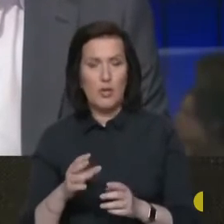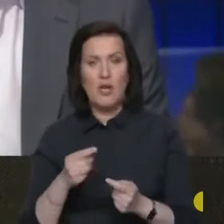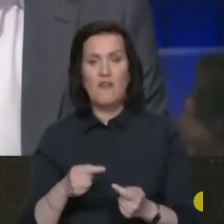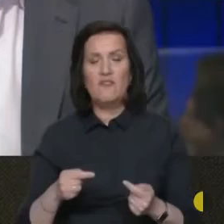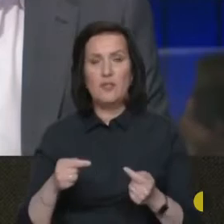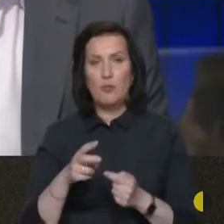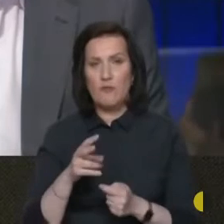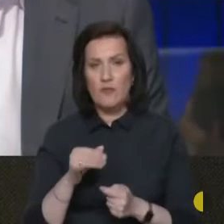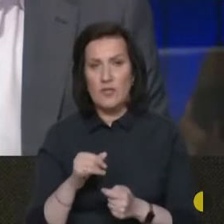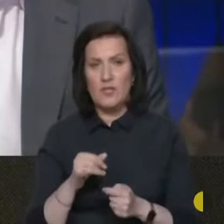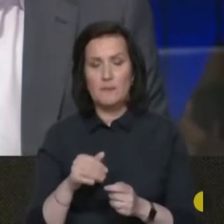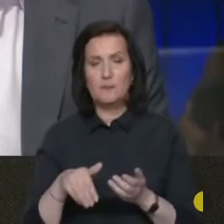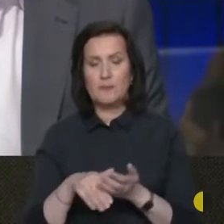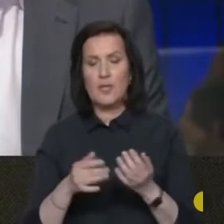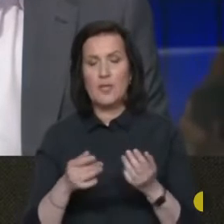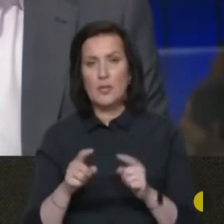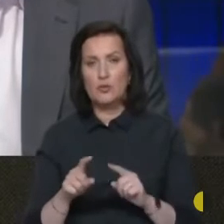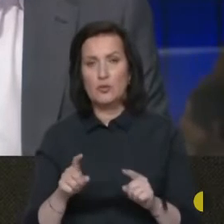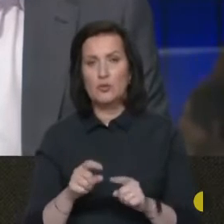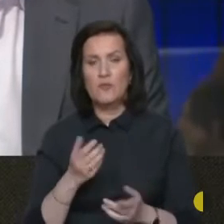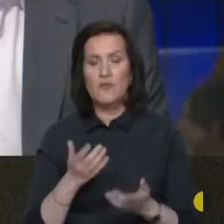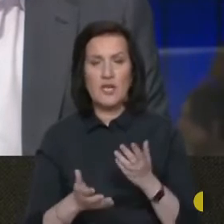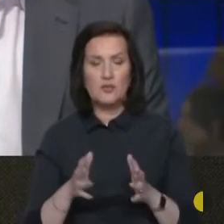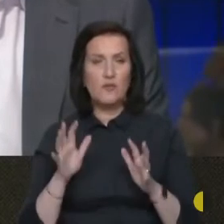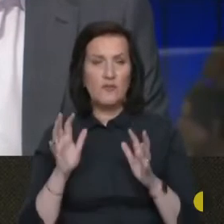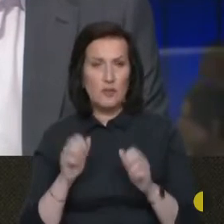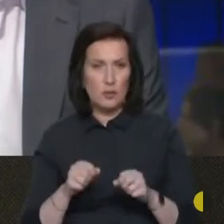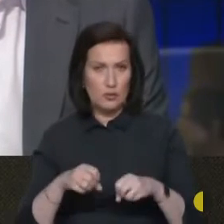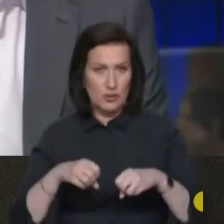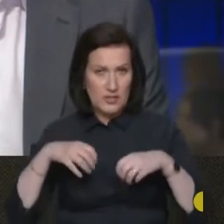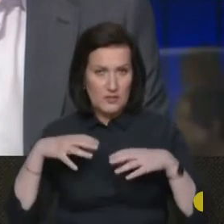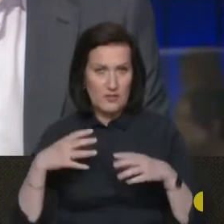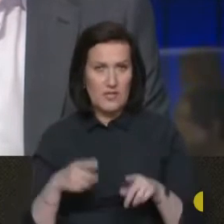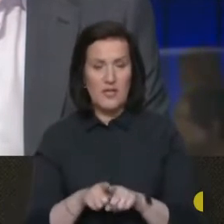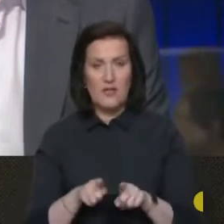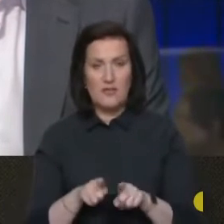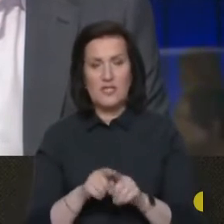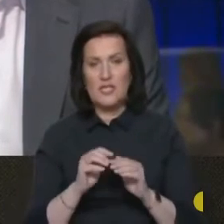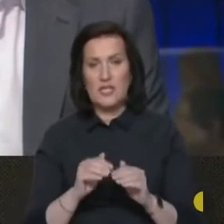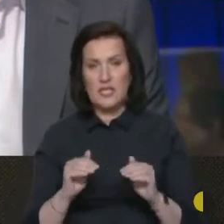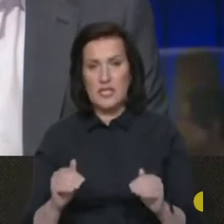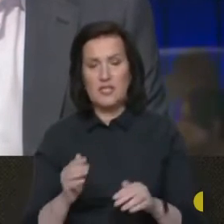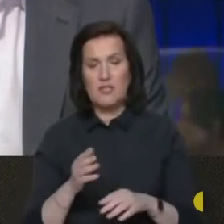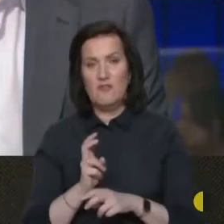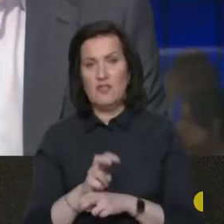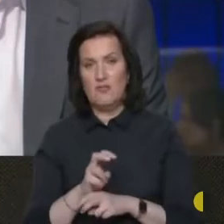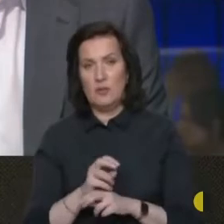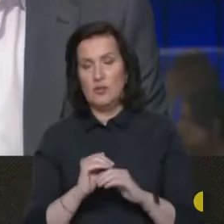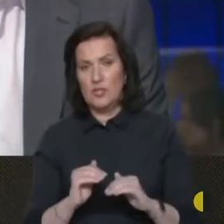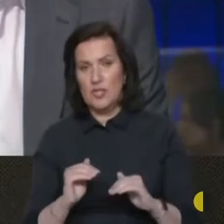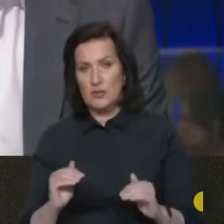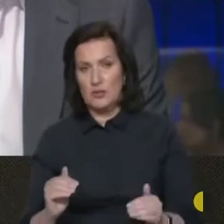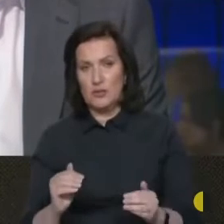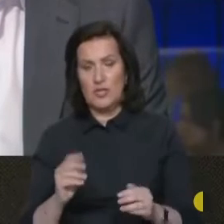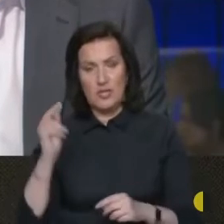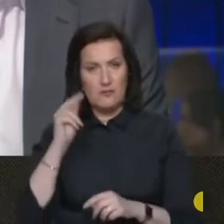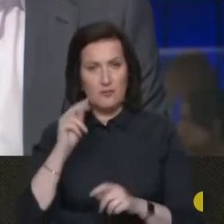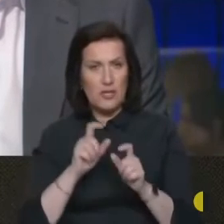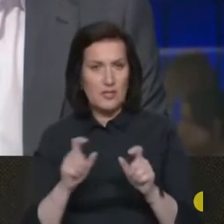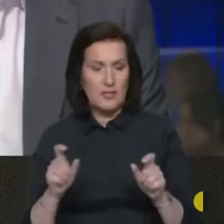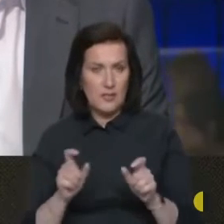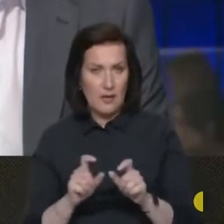відповідні засоби для того, щоб в разі відключення світла все-таки діти відвідували дитячі садочки і навчальні